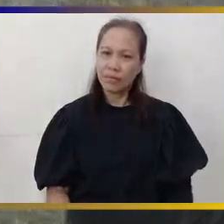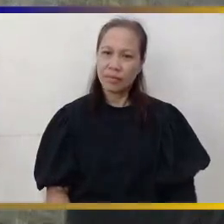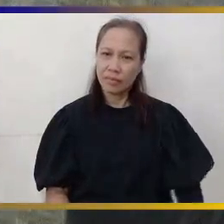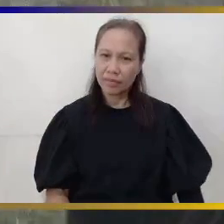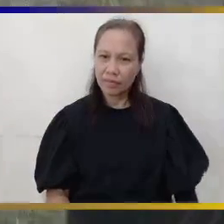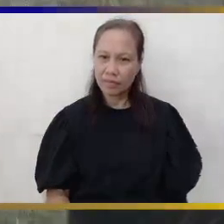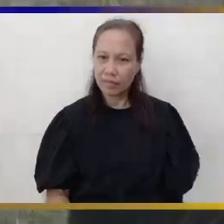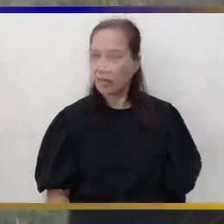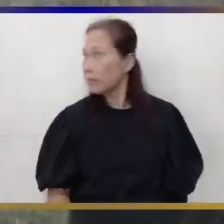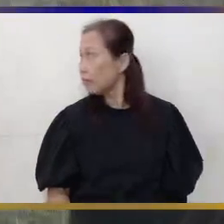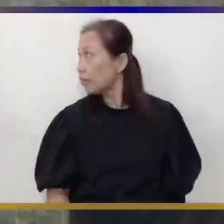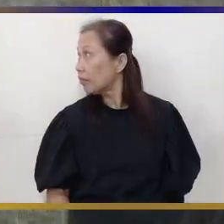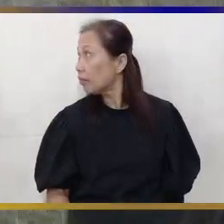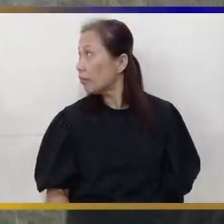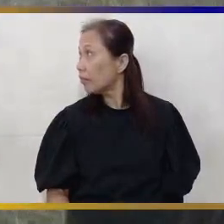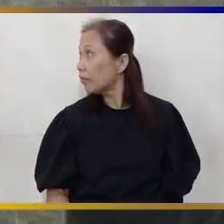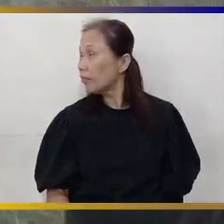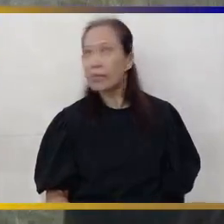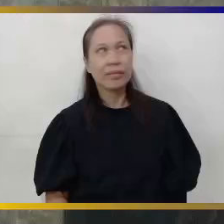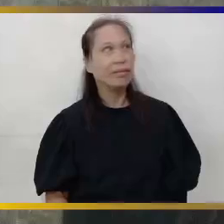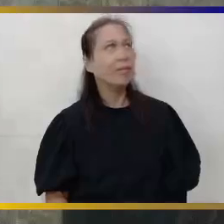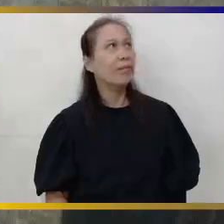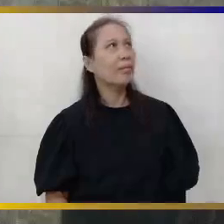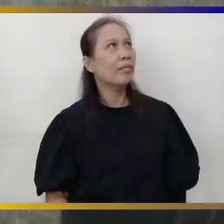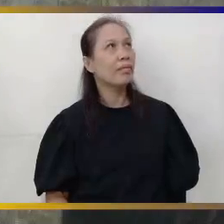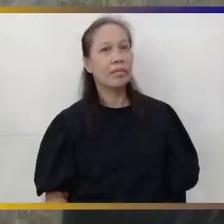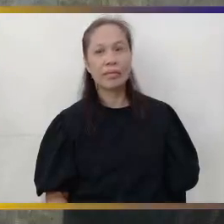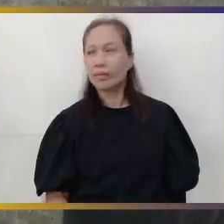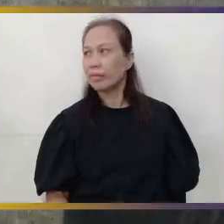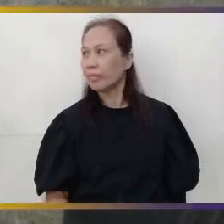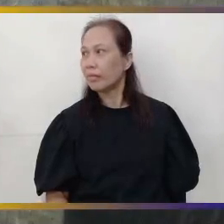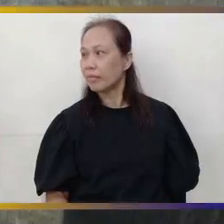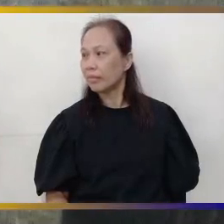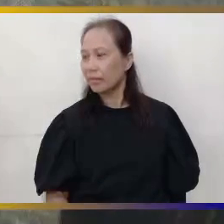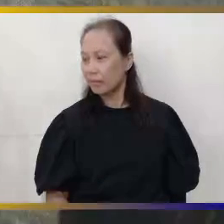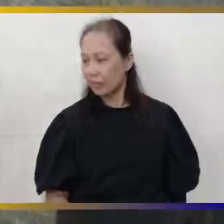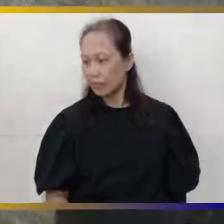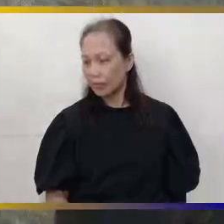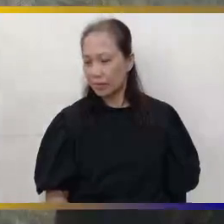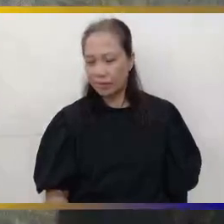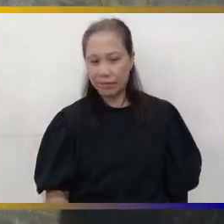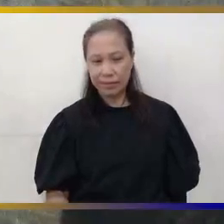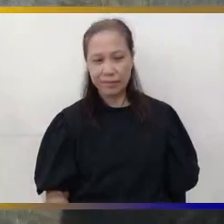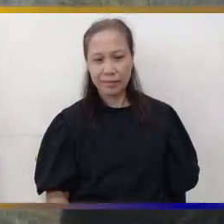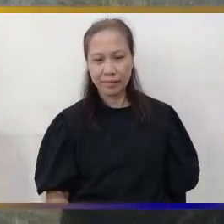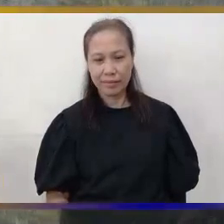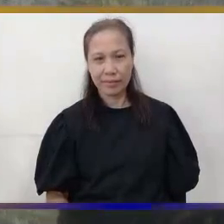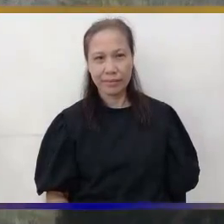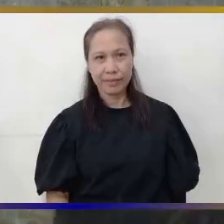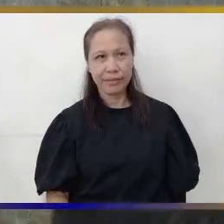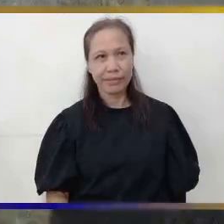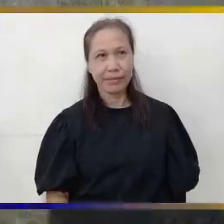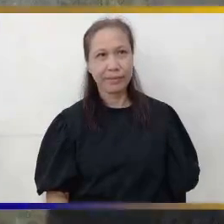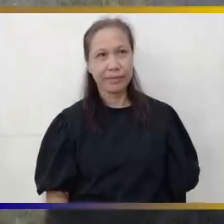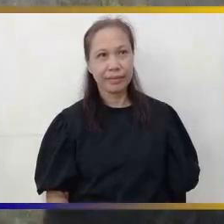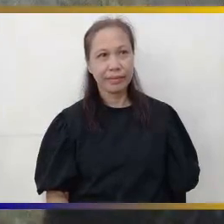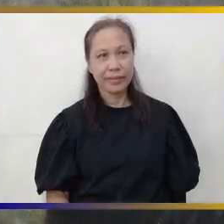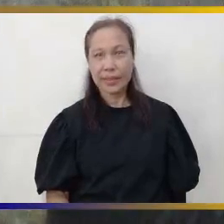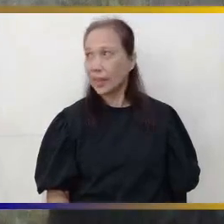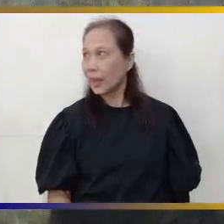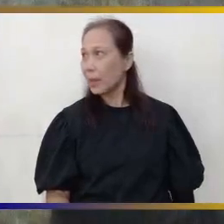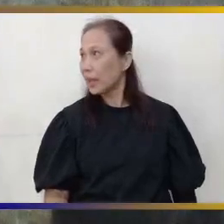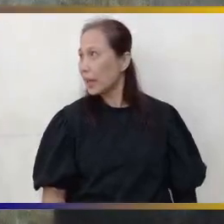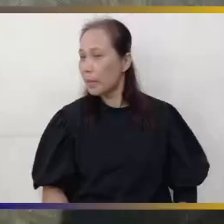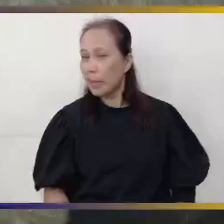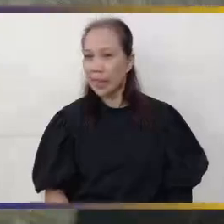1 para maunawaan po natin habang binabasa po natin Okay you getting the point Okay let's let's understand the Bible